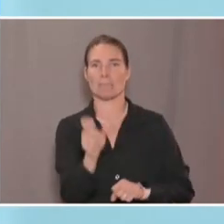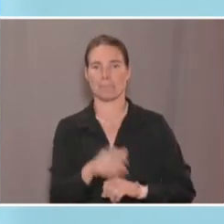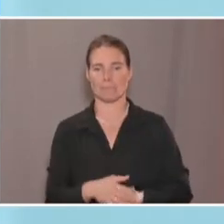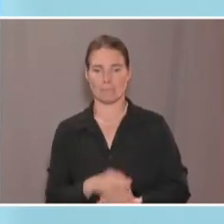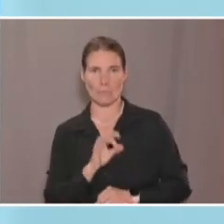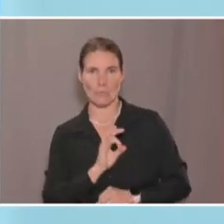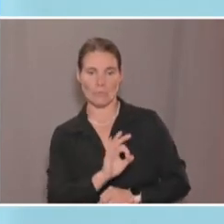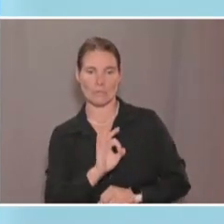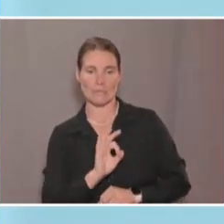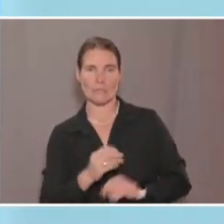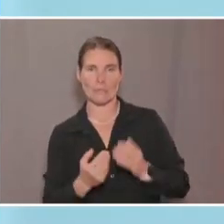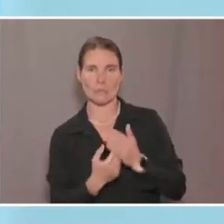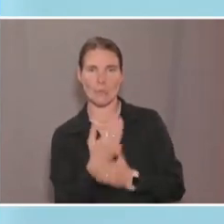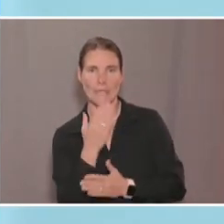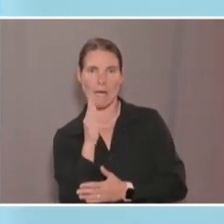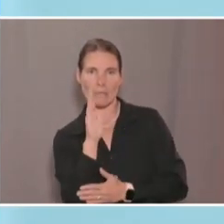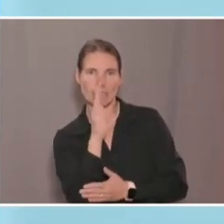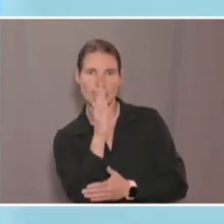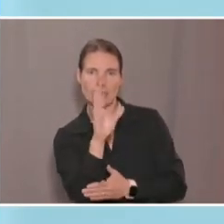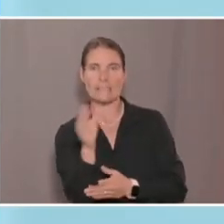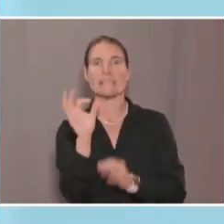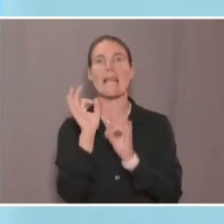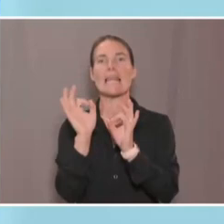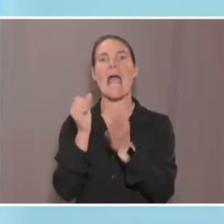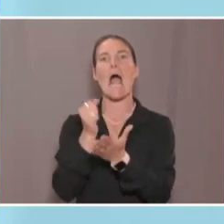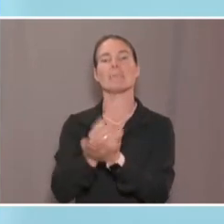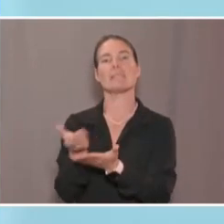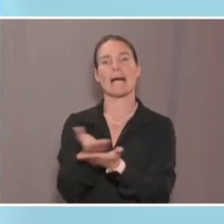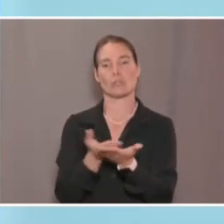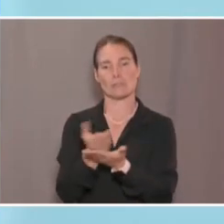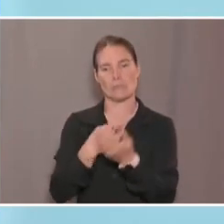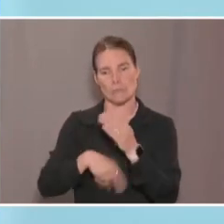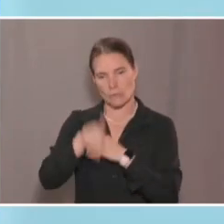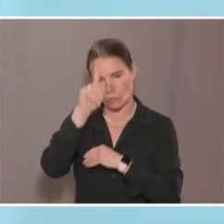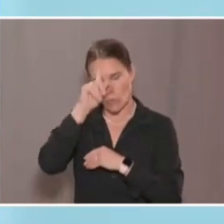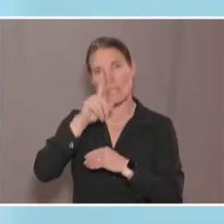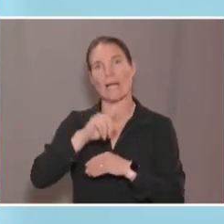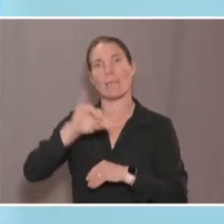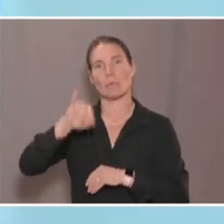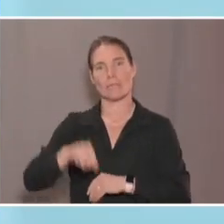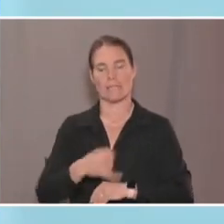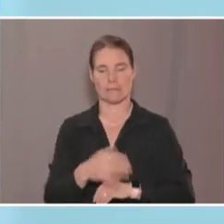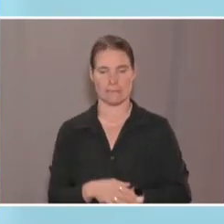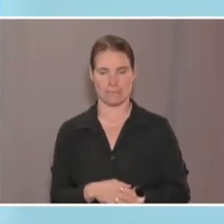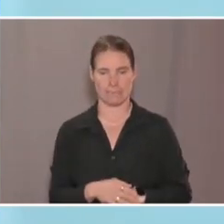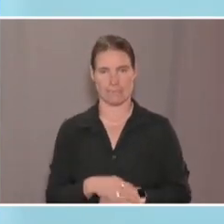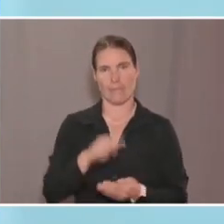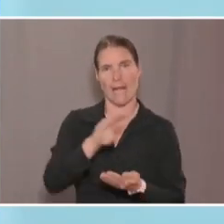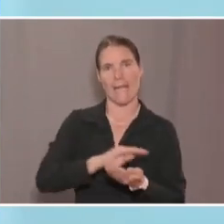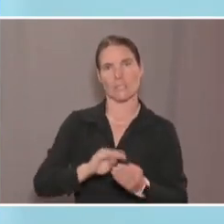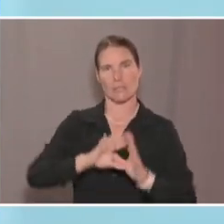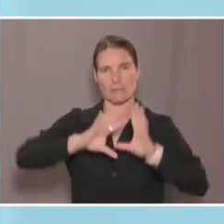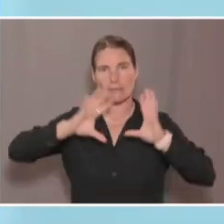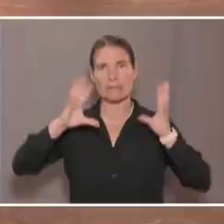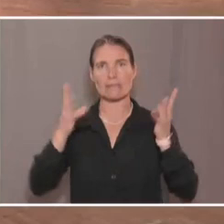sie bildete die Neuausrichtung der Lehramtsausbildung ein Leuchtturmprojekt, einbeschrieben in ihr